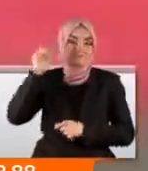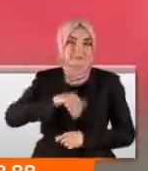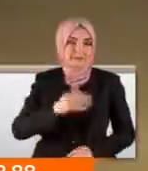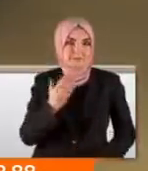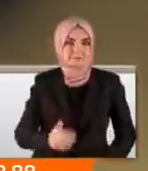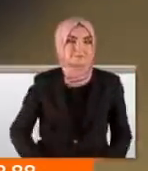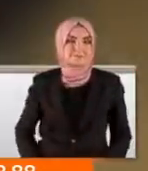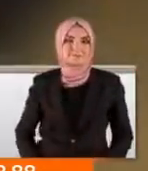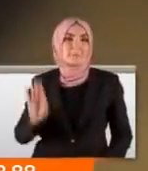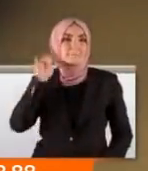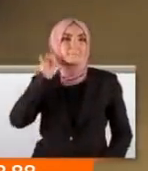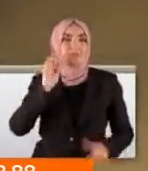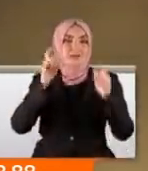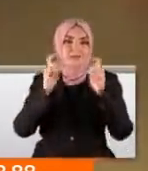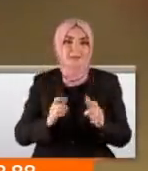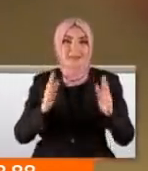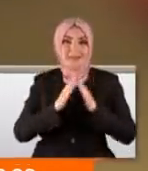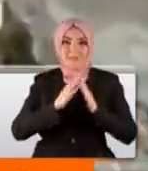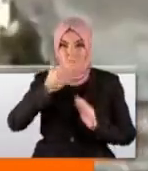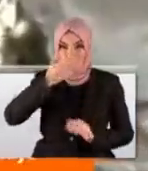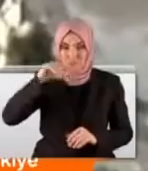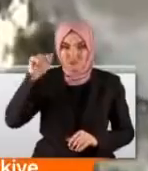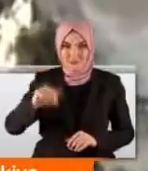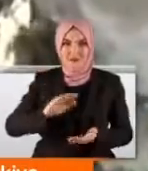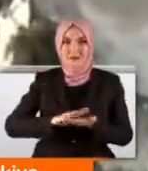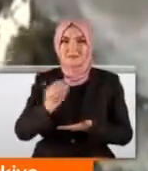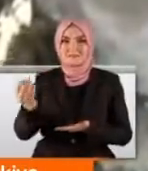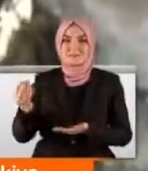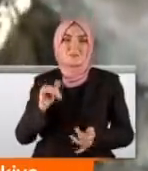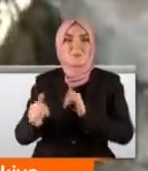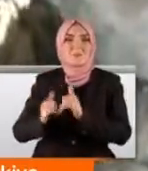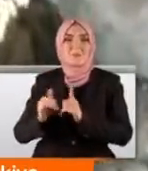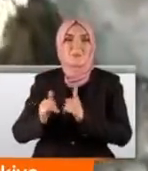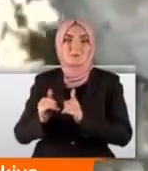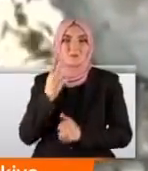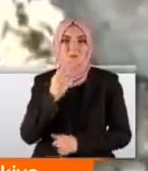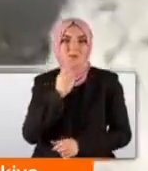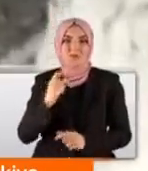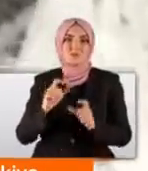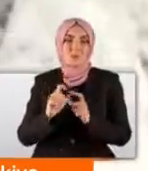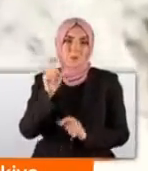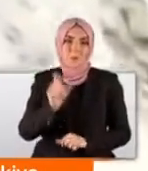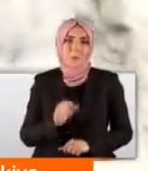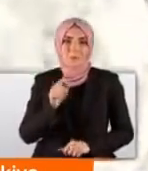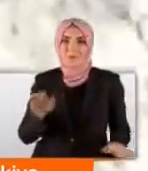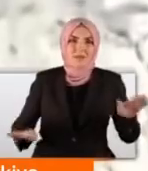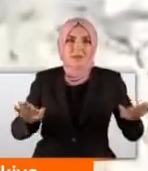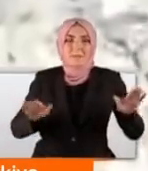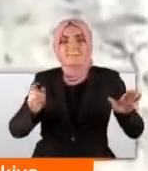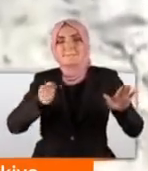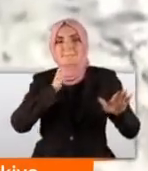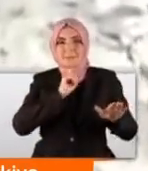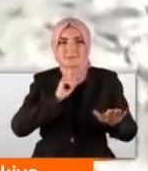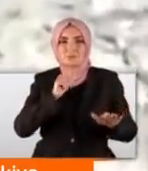gerek yok. Malatya'daki evlerinin önünde arkadaşlarıyla oyun oynayan 4 yaşındaki Solmaz dengesini kaybedip su kuyusuna düştü.